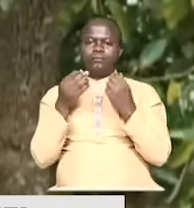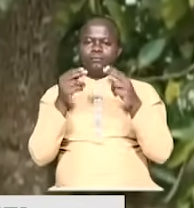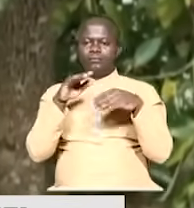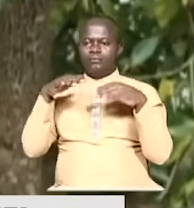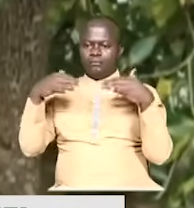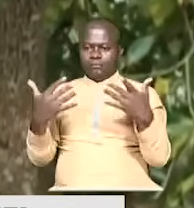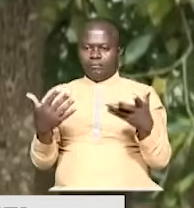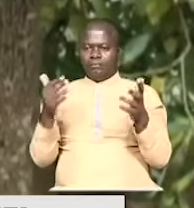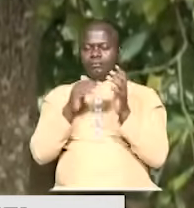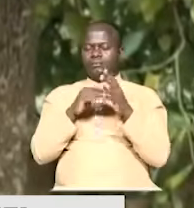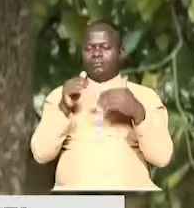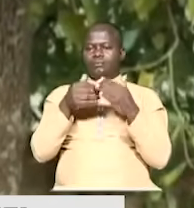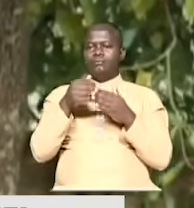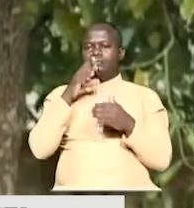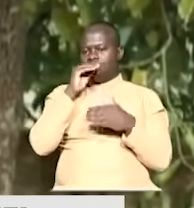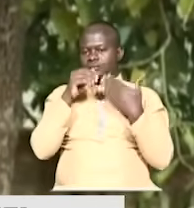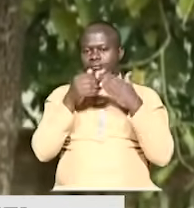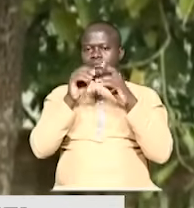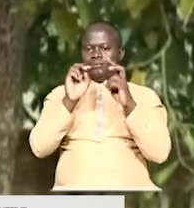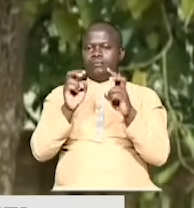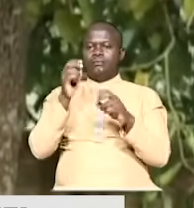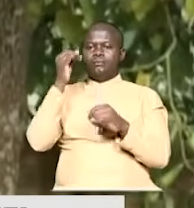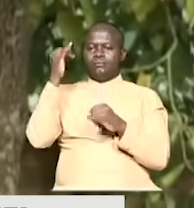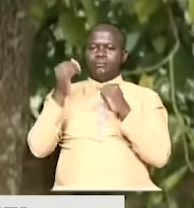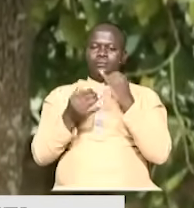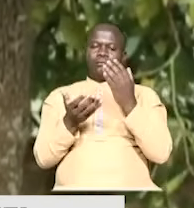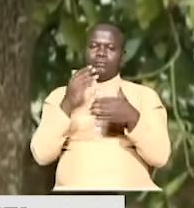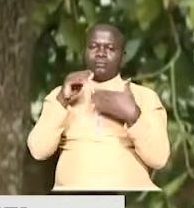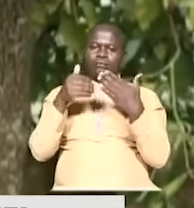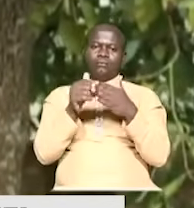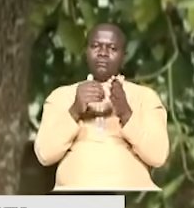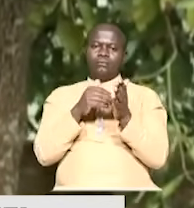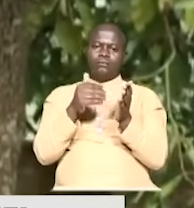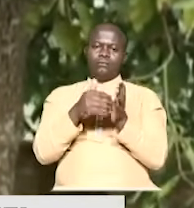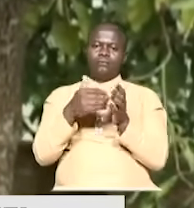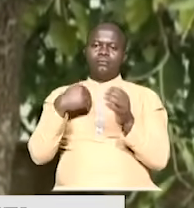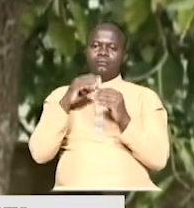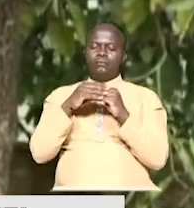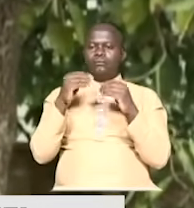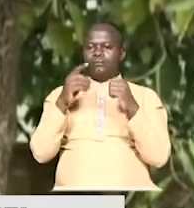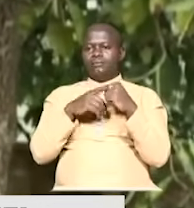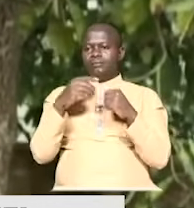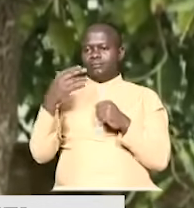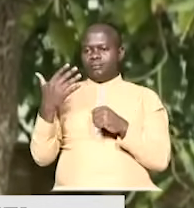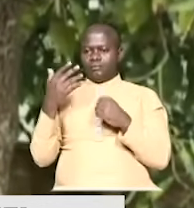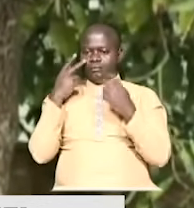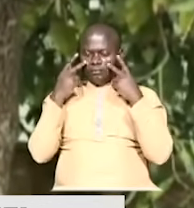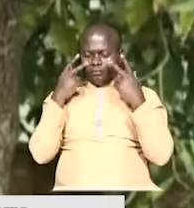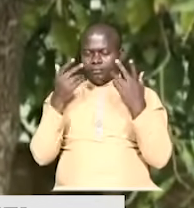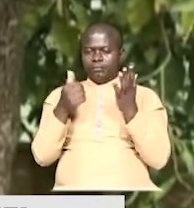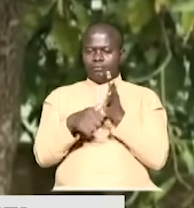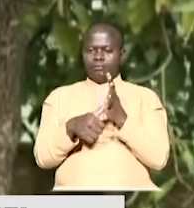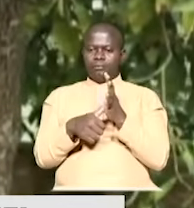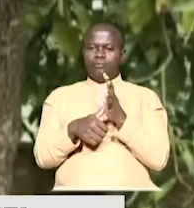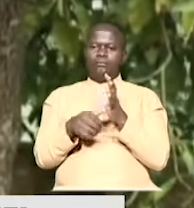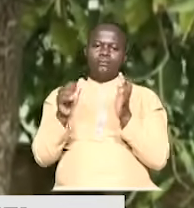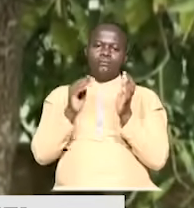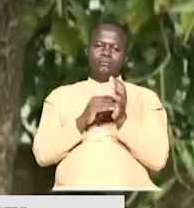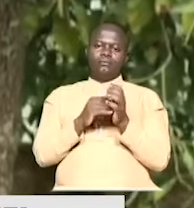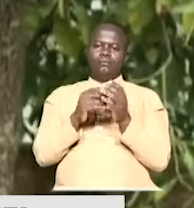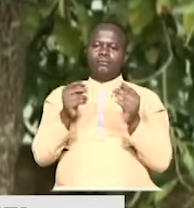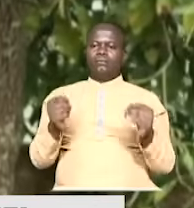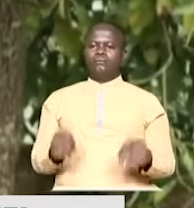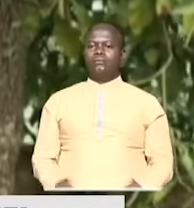bite? Kandi mwarimu aravuze ko uwabo wa nyuma nibura yagira nka 65. Mureba aho byapfiriye mwongere